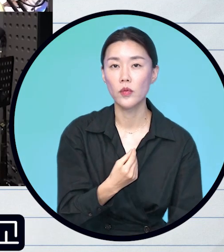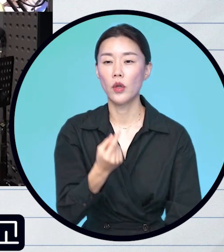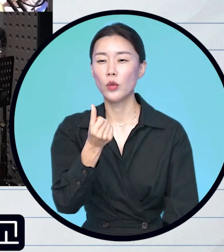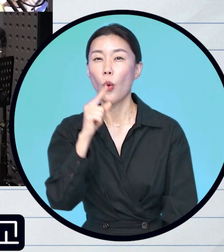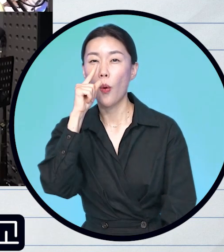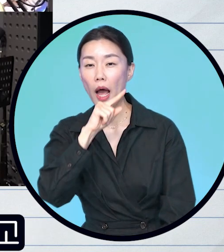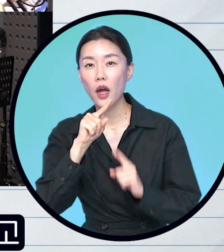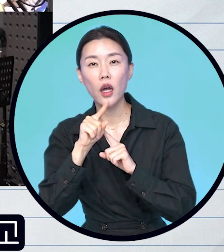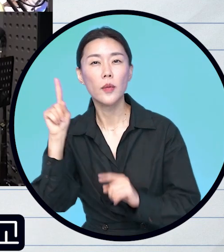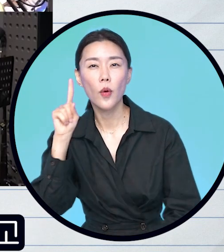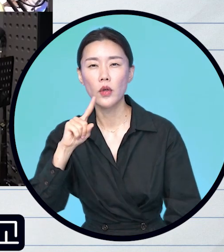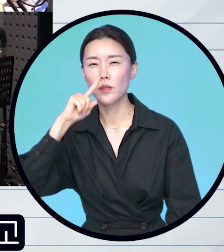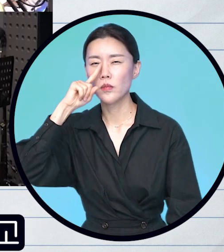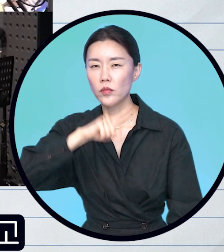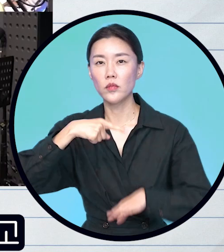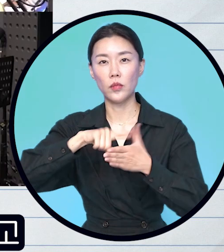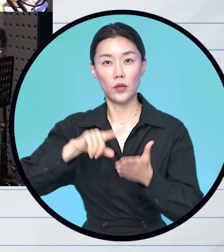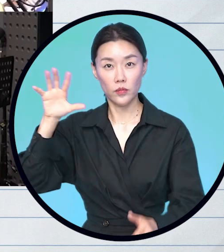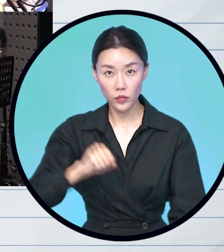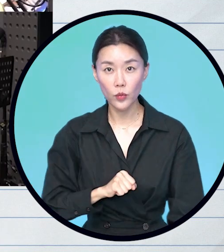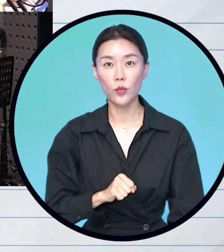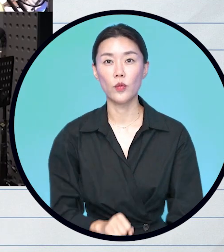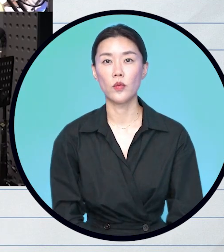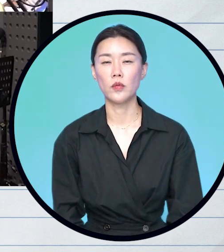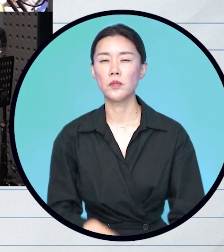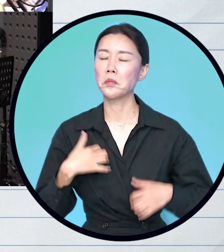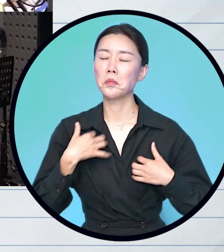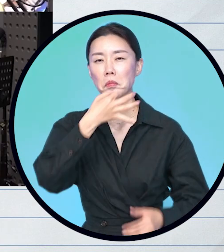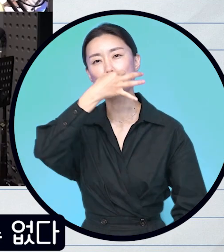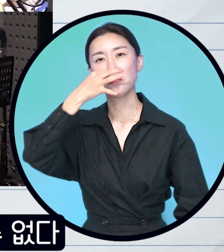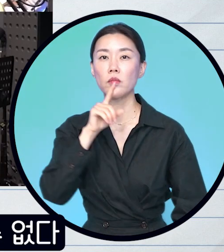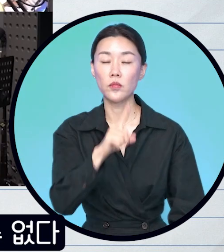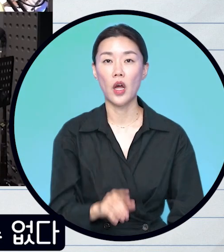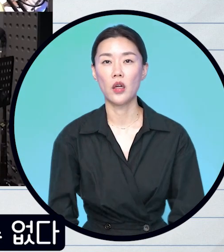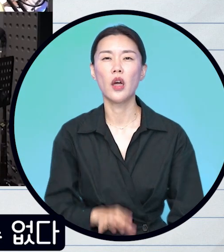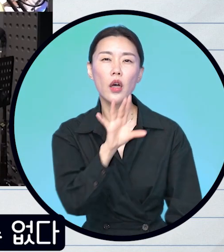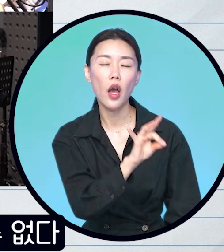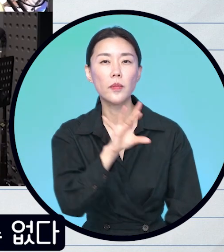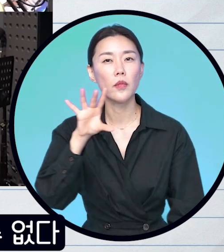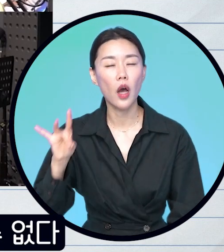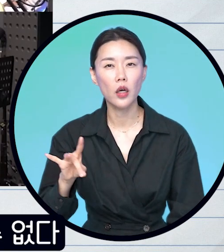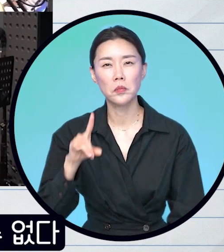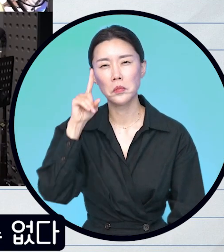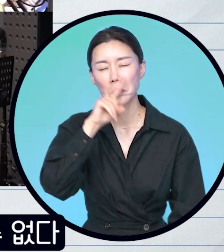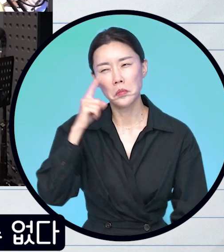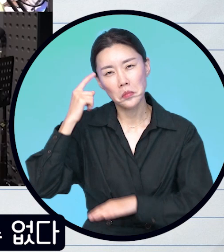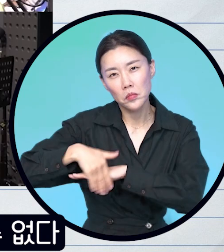악이 못된 마음을 갖고 이제 즐기는 거죠, 그거를. 오. 가끔은 이제 못된 마음을